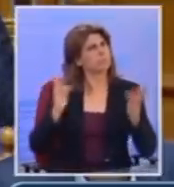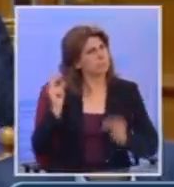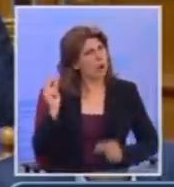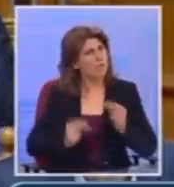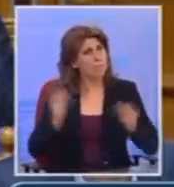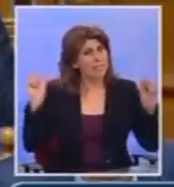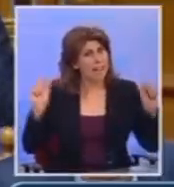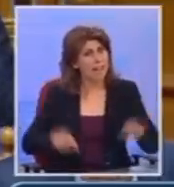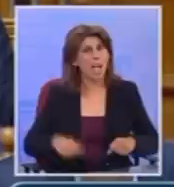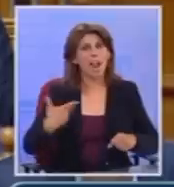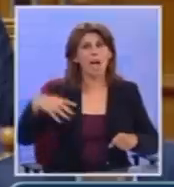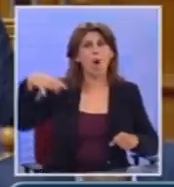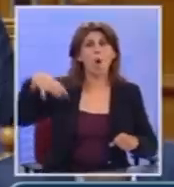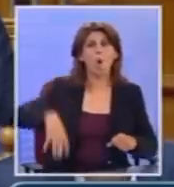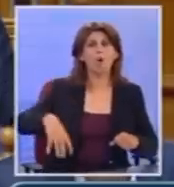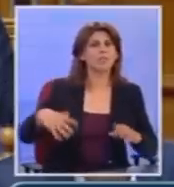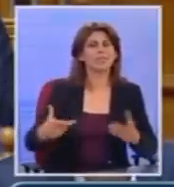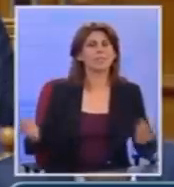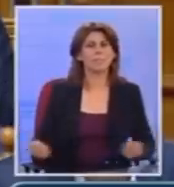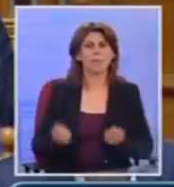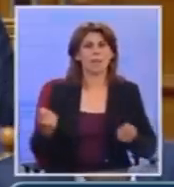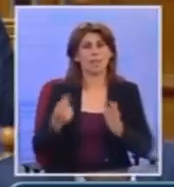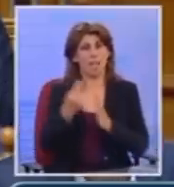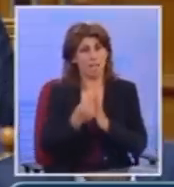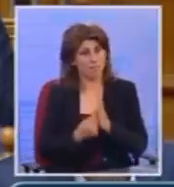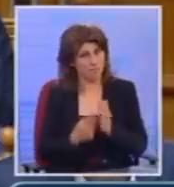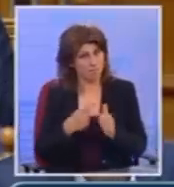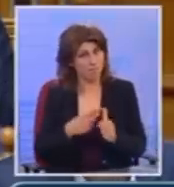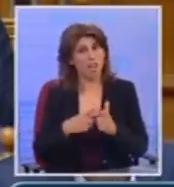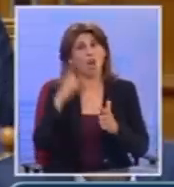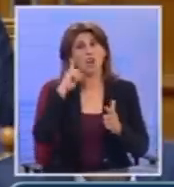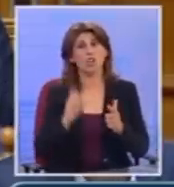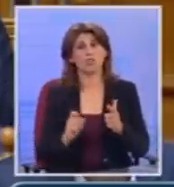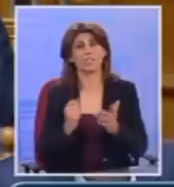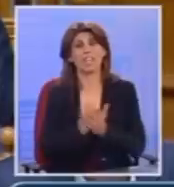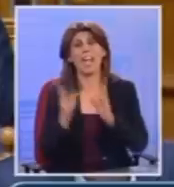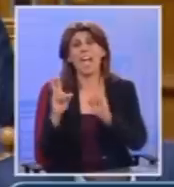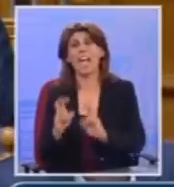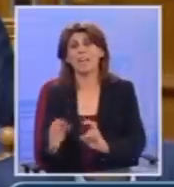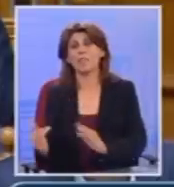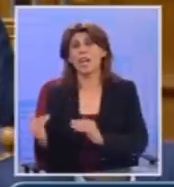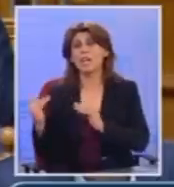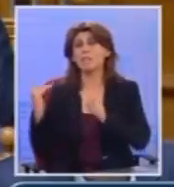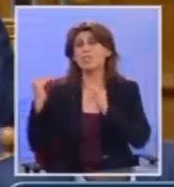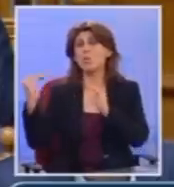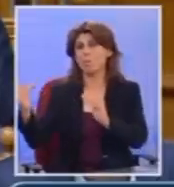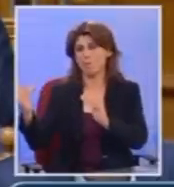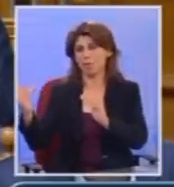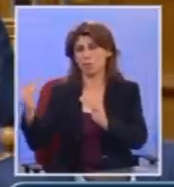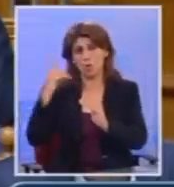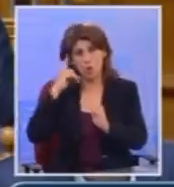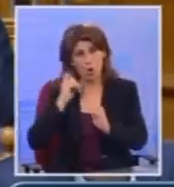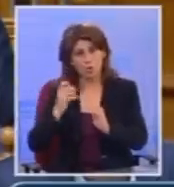ένας χώρος όπου παράγει και αξίες και γνώση και έρευνα υψηλού επίπεδου.